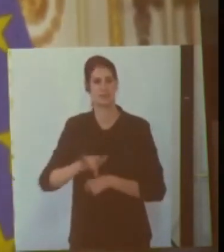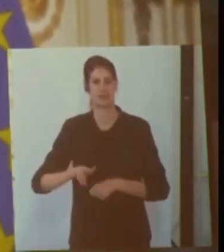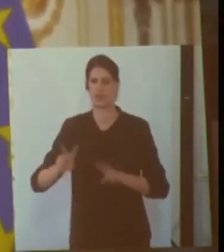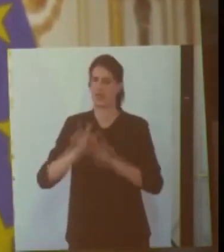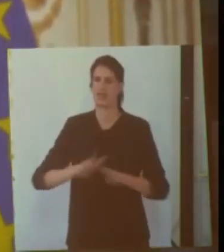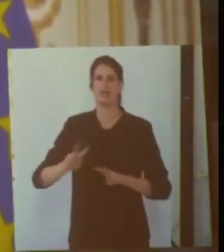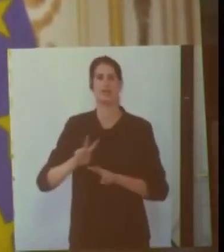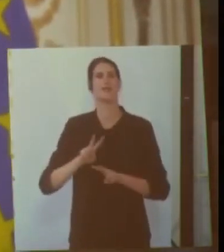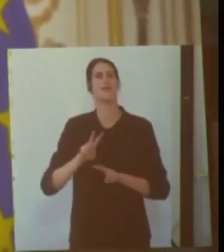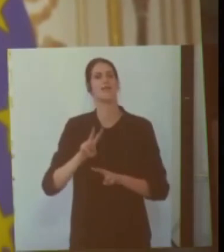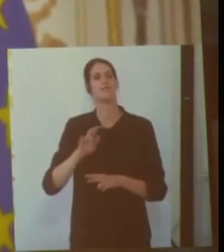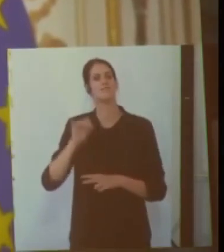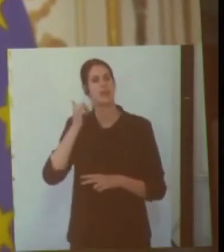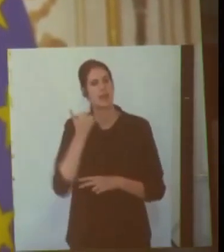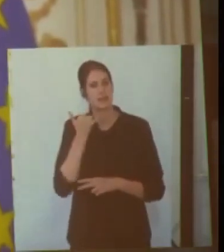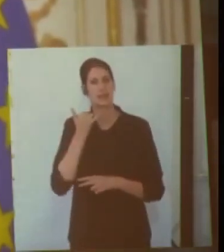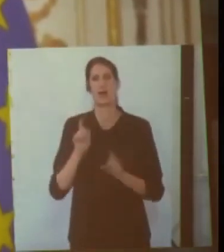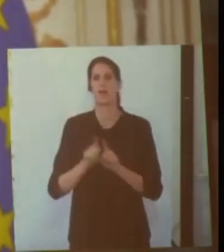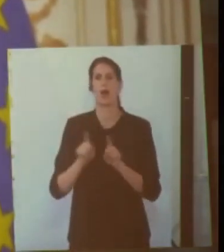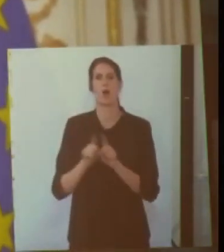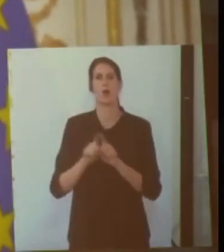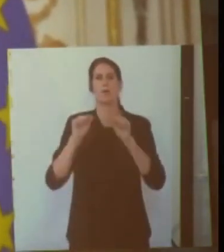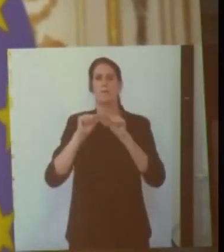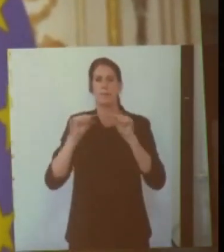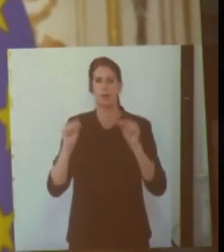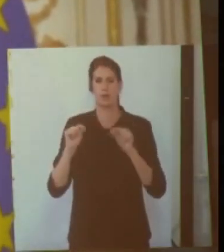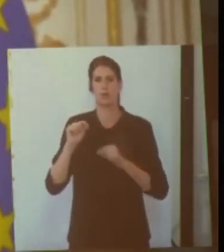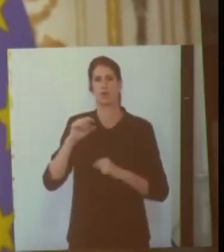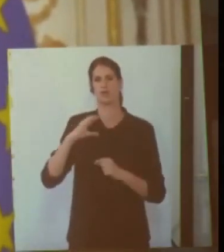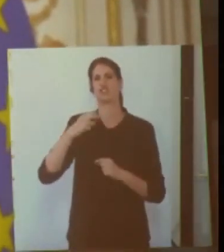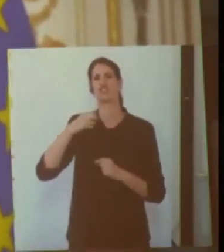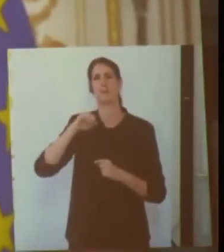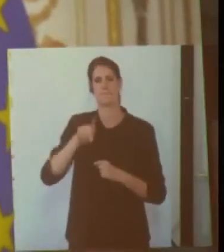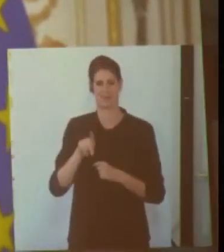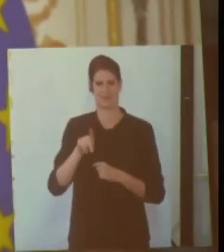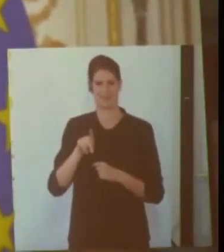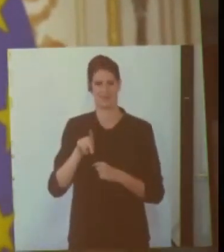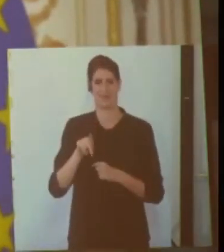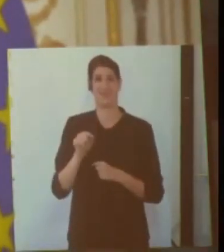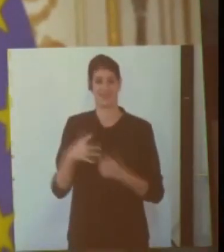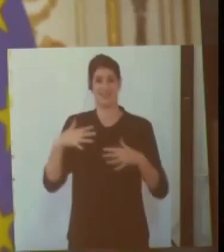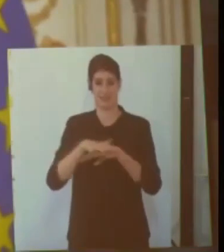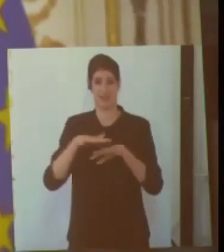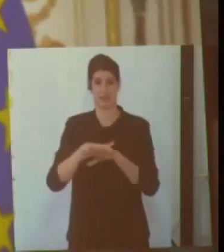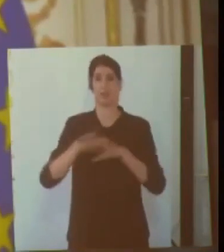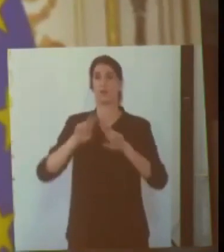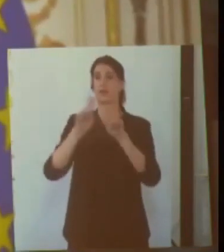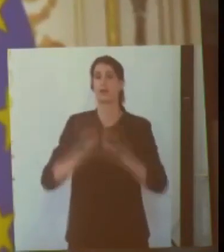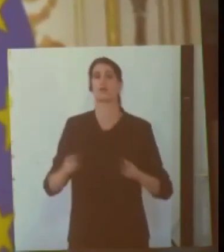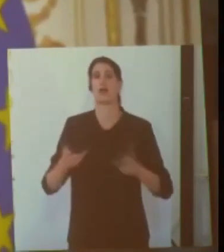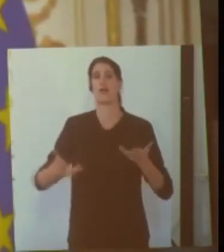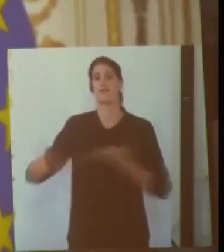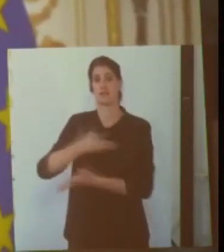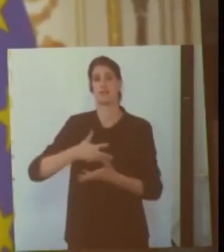Mobiltelefonen oder Mikrochips. Diese Vernetzung der internationalen Wirtschaft, die wird bestehen bleiben, da es